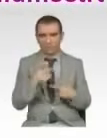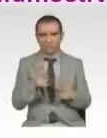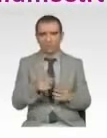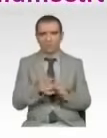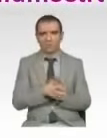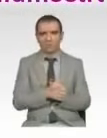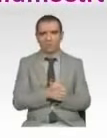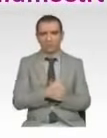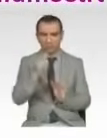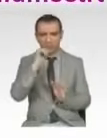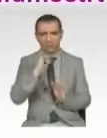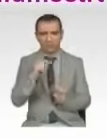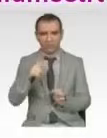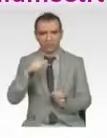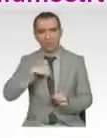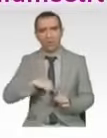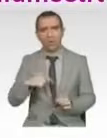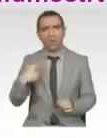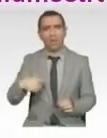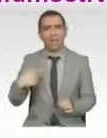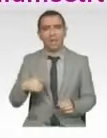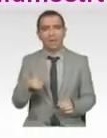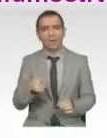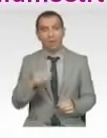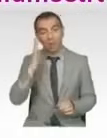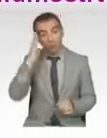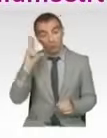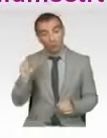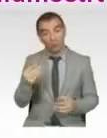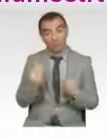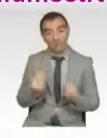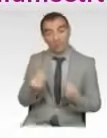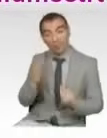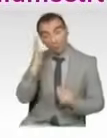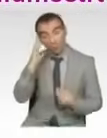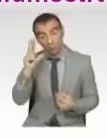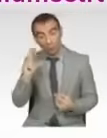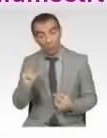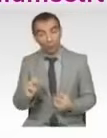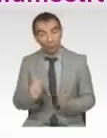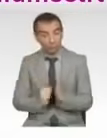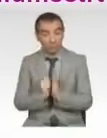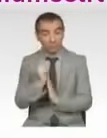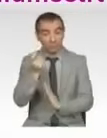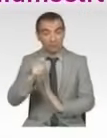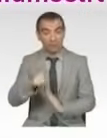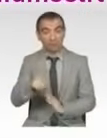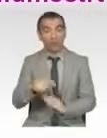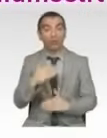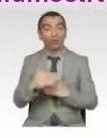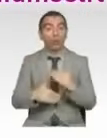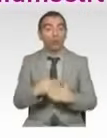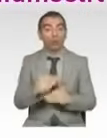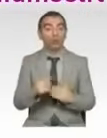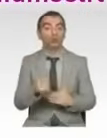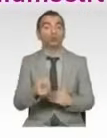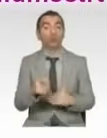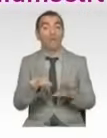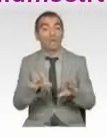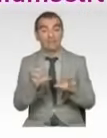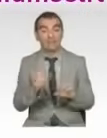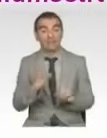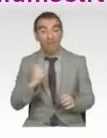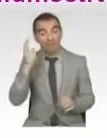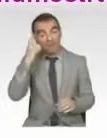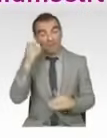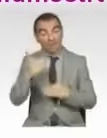İçilir yani. İçildiğinde de özellikle uykuda çok iyi. Uyku kalitesini artırıyor. Halsizlik, yorgunluk, bitkinlik de çok etkili.